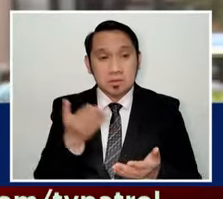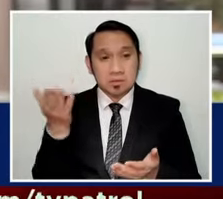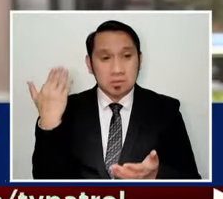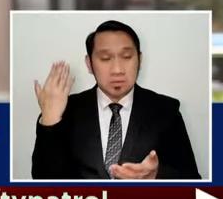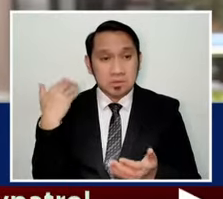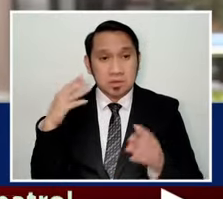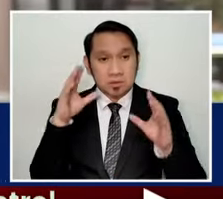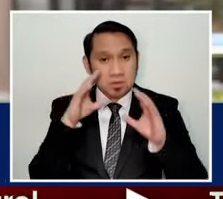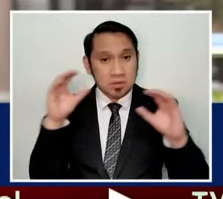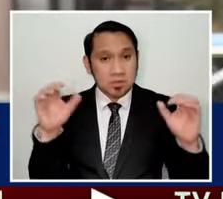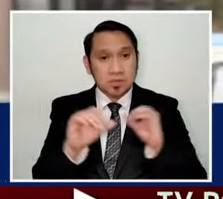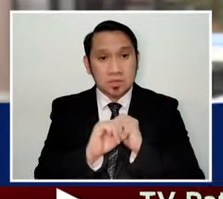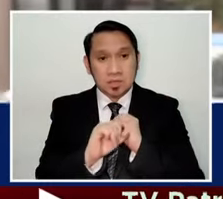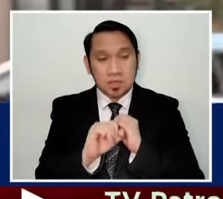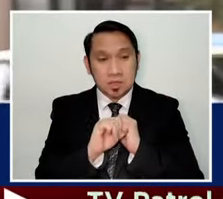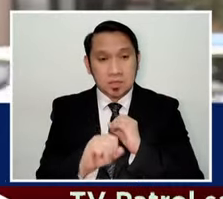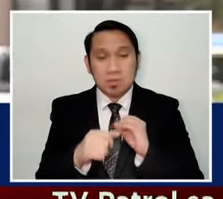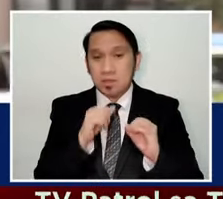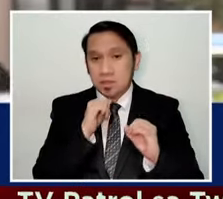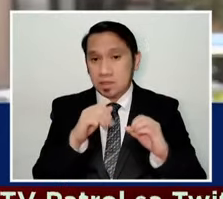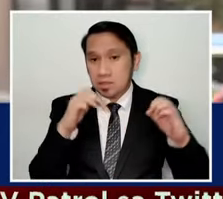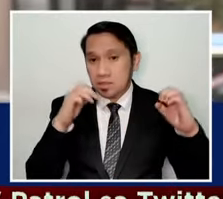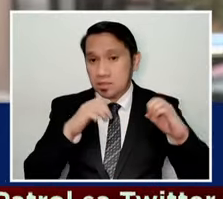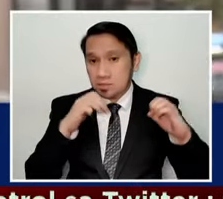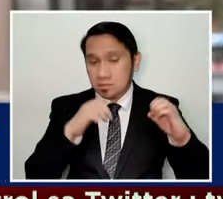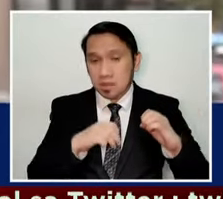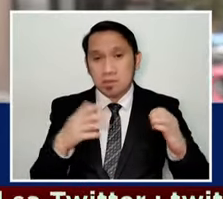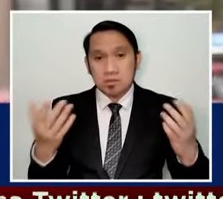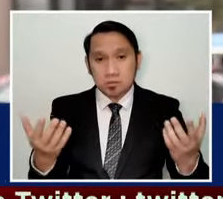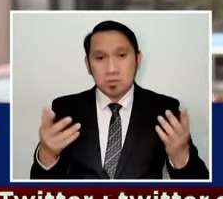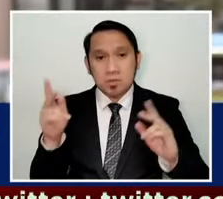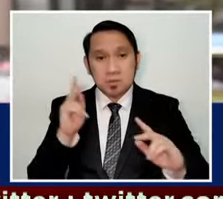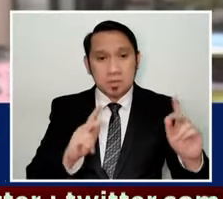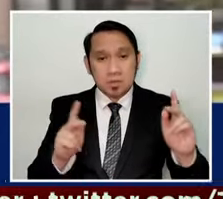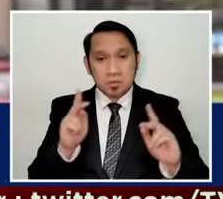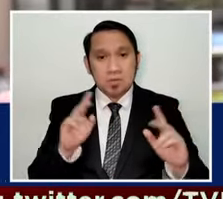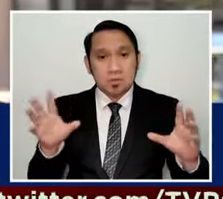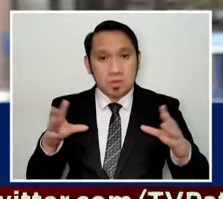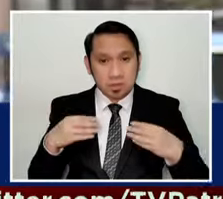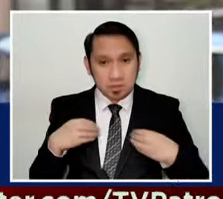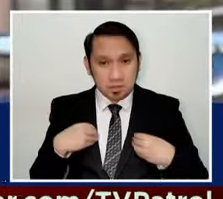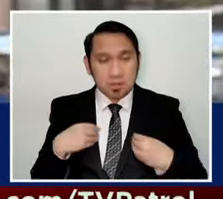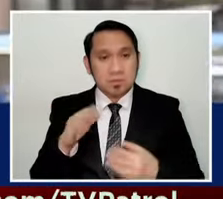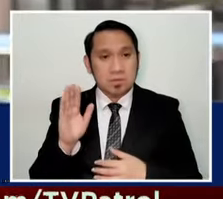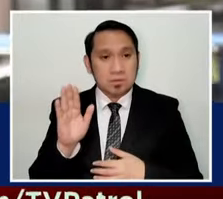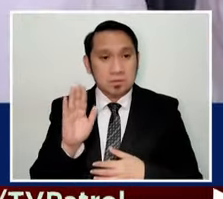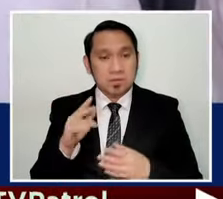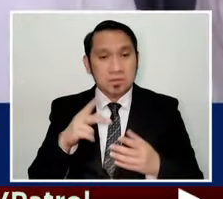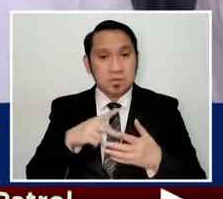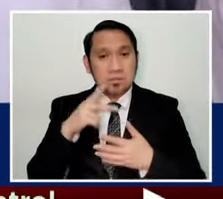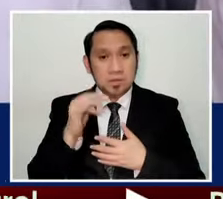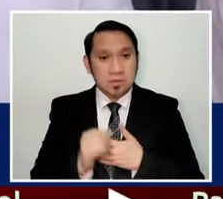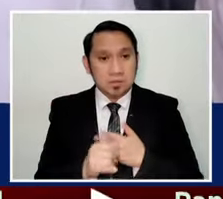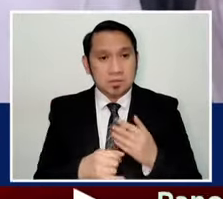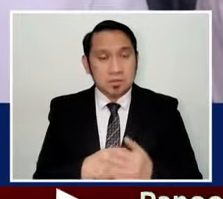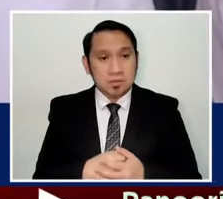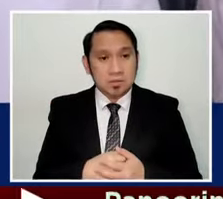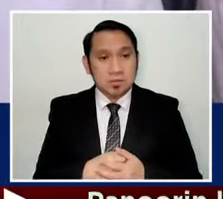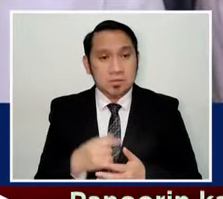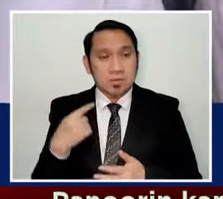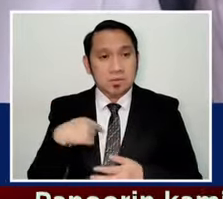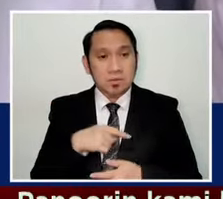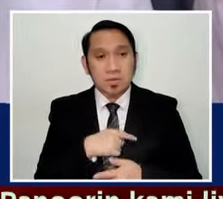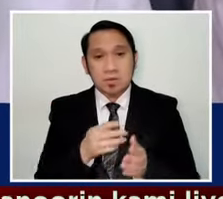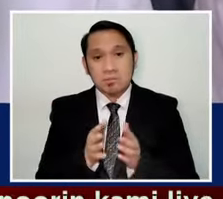Kaya aniya, hindi niya akalain ang napakainit na pagtanggap ng mga taga rito sa kanyang mga proyekto. The enthusiasm